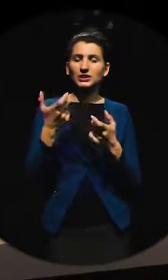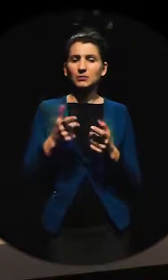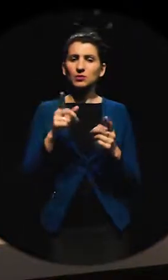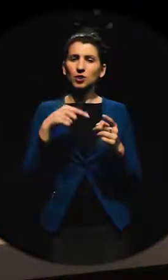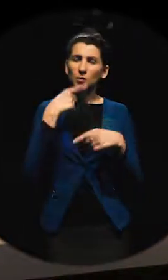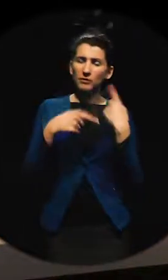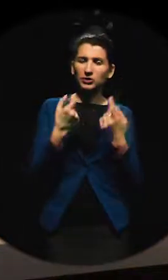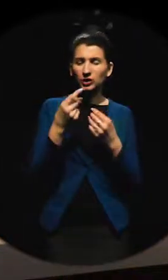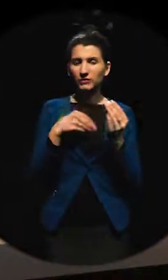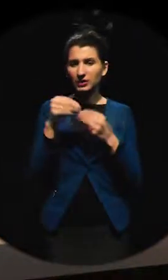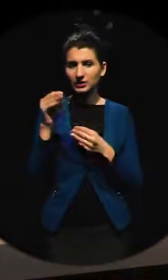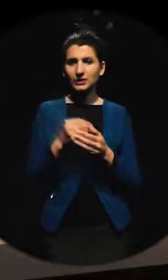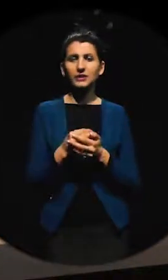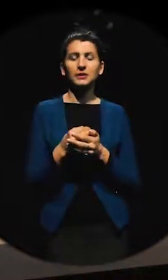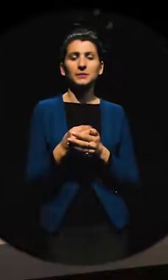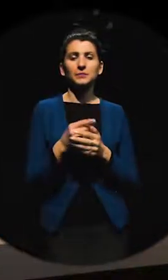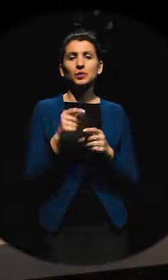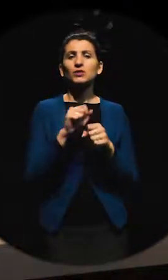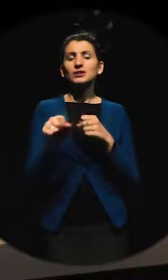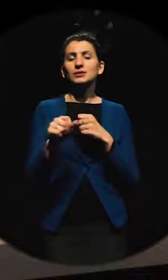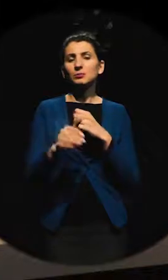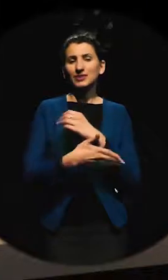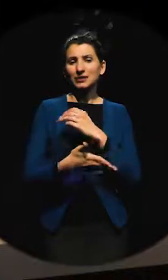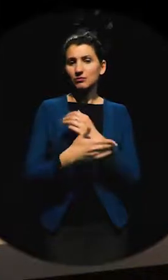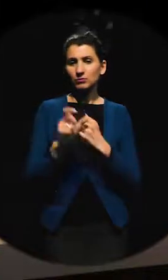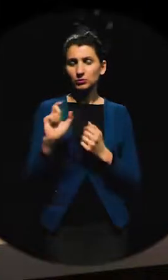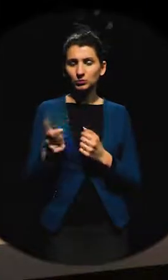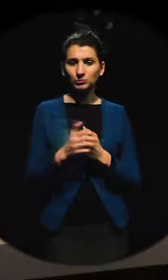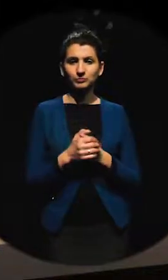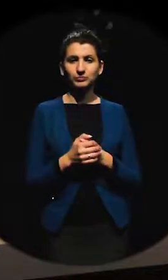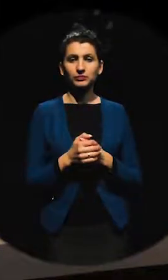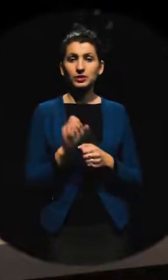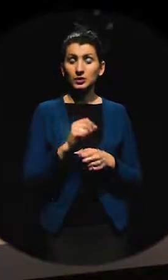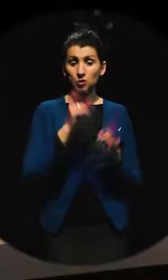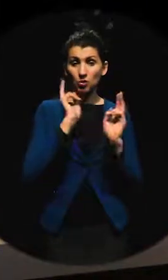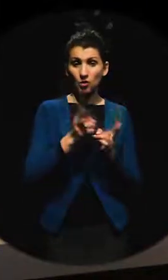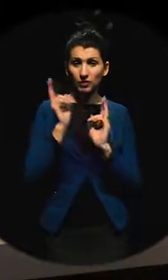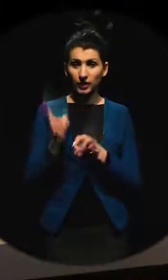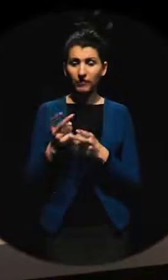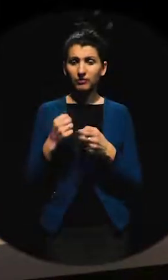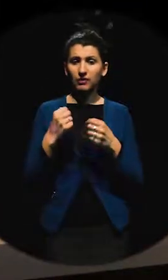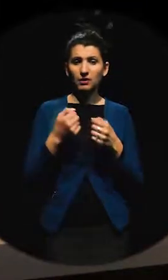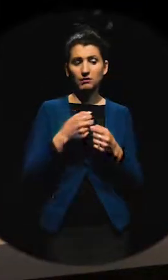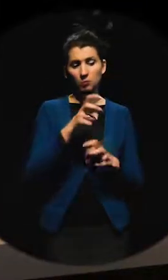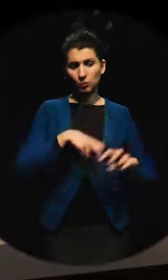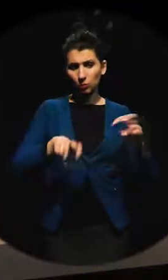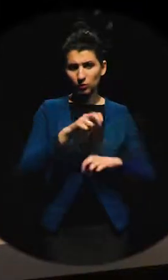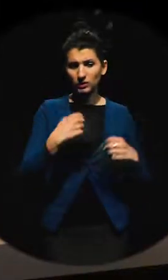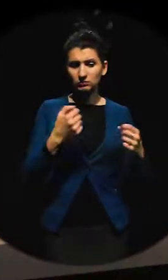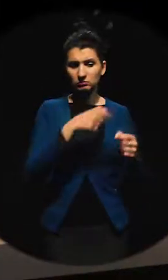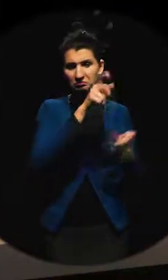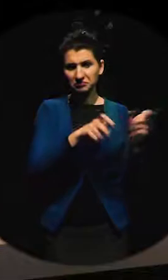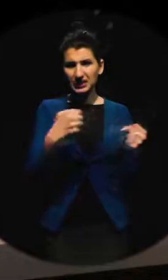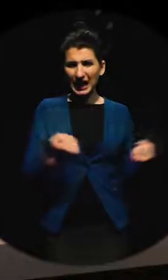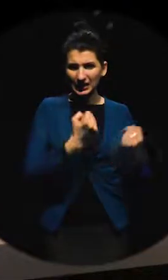trochę więcej opowiedzieć, bazuje oczywiście na konkretnych ruchach aktywistów